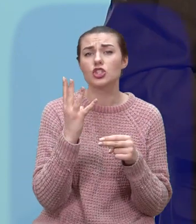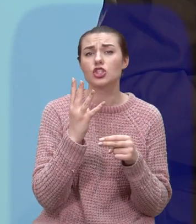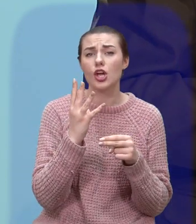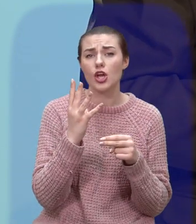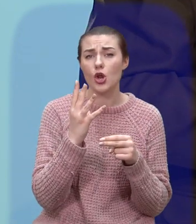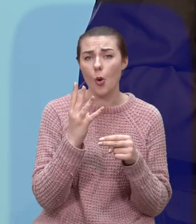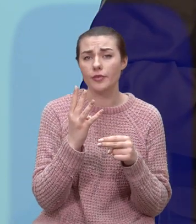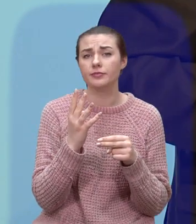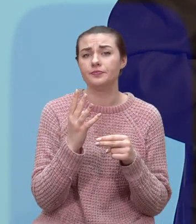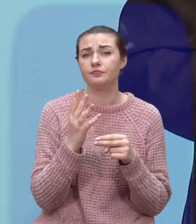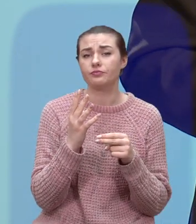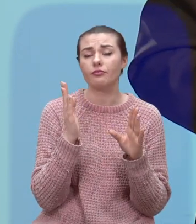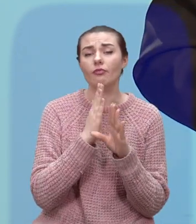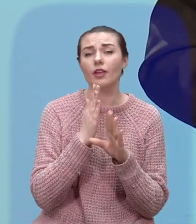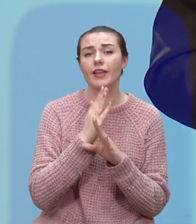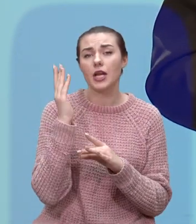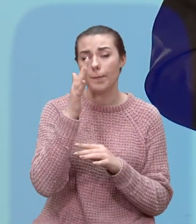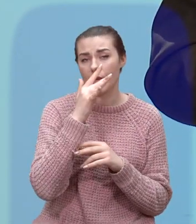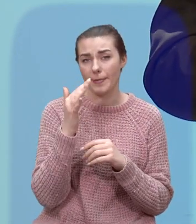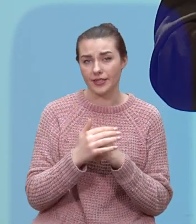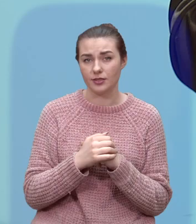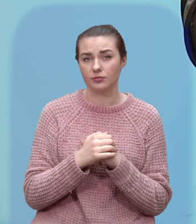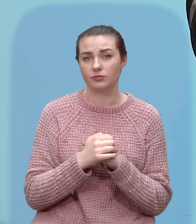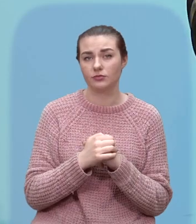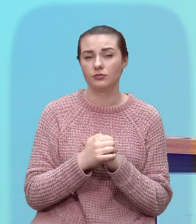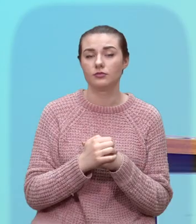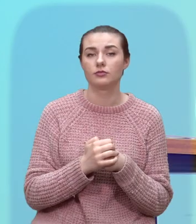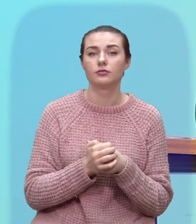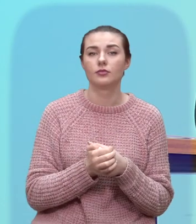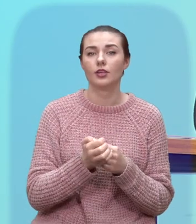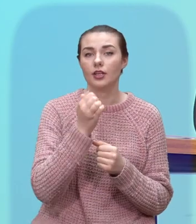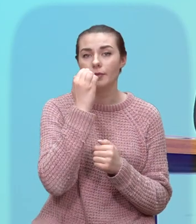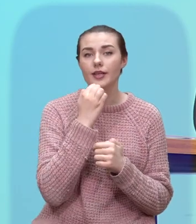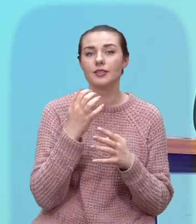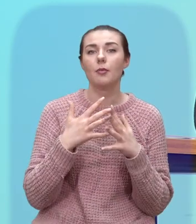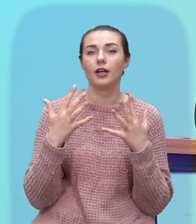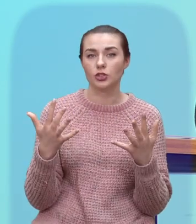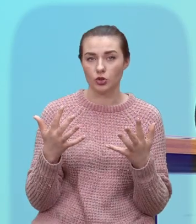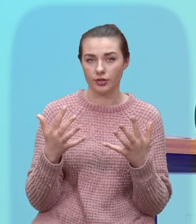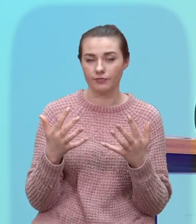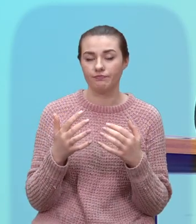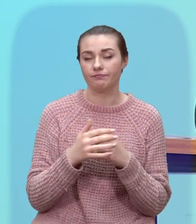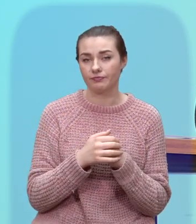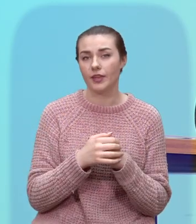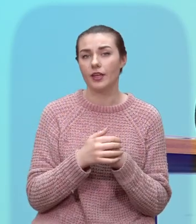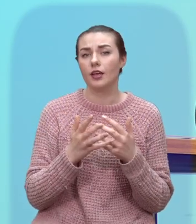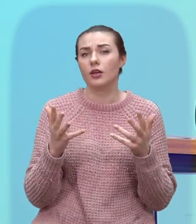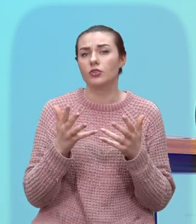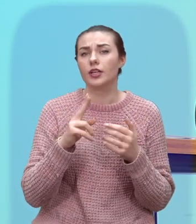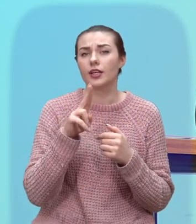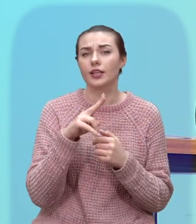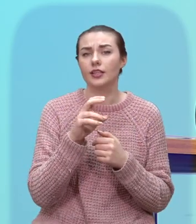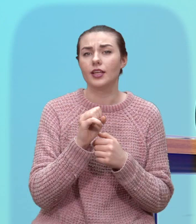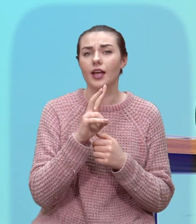четырем ветрам небесным спасибо большое неужели данилу